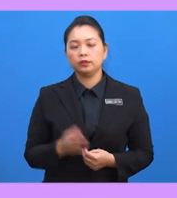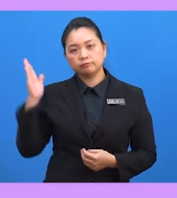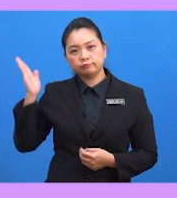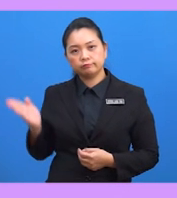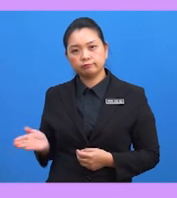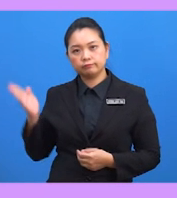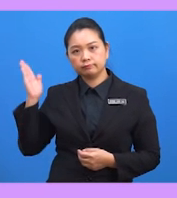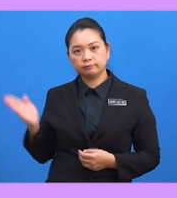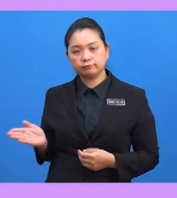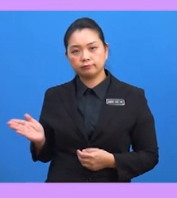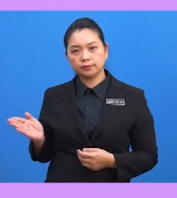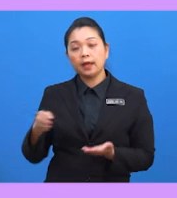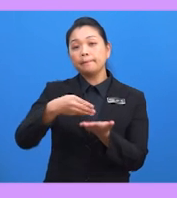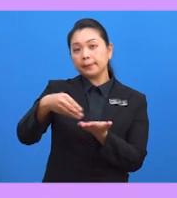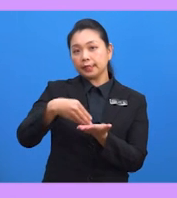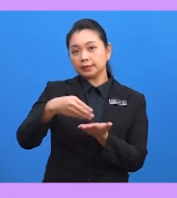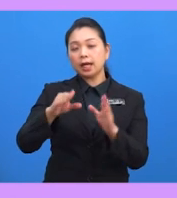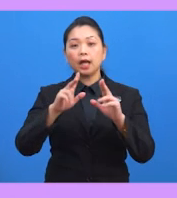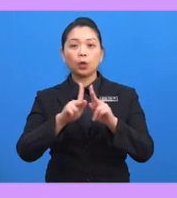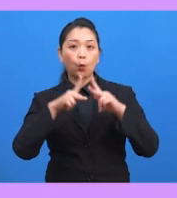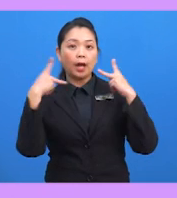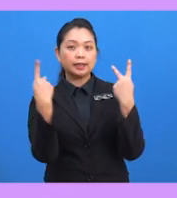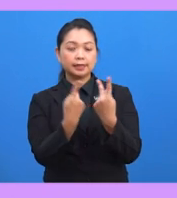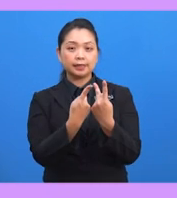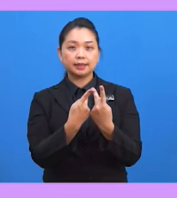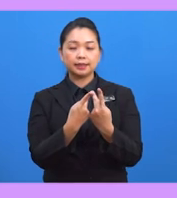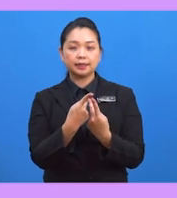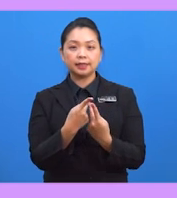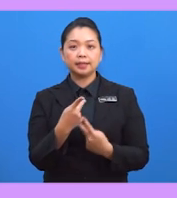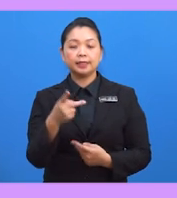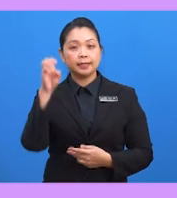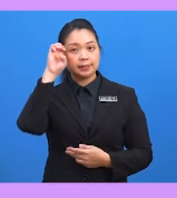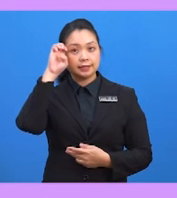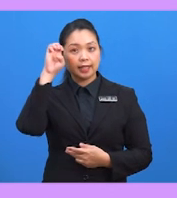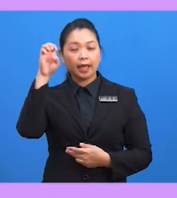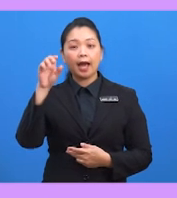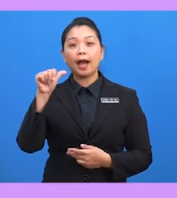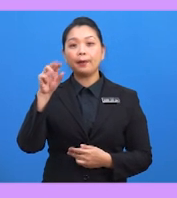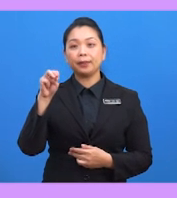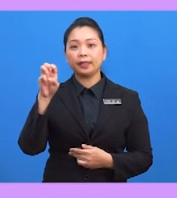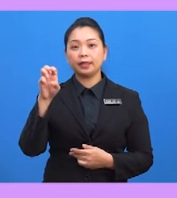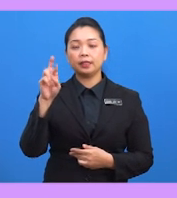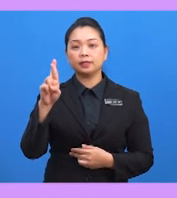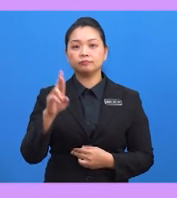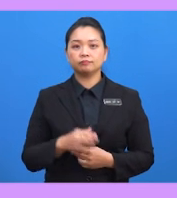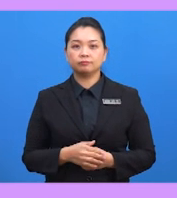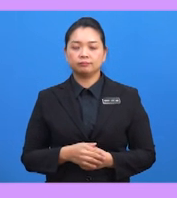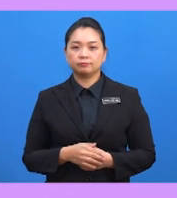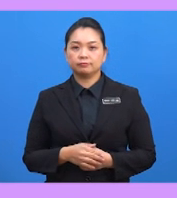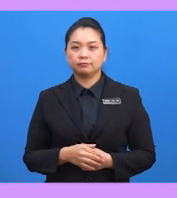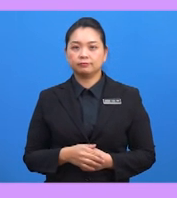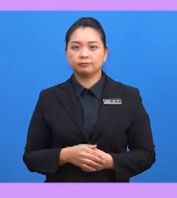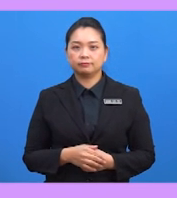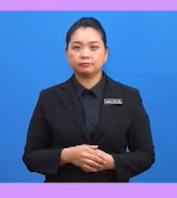Berikut merupakan senarai perbelanjaan keluarga Encik Amir. Encik Amir telah membelanjakan pendapatan yang